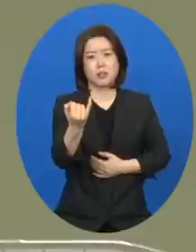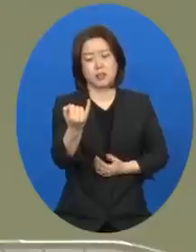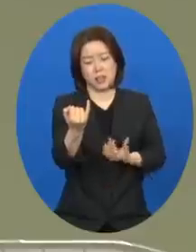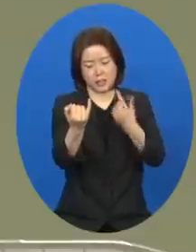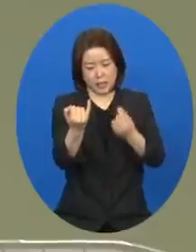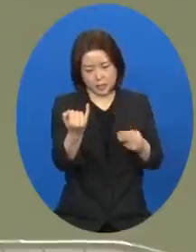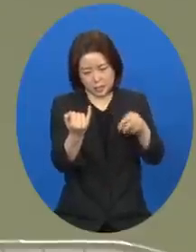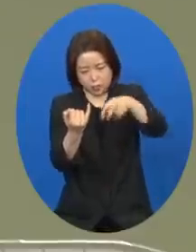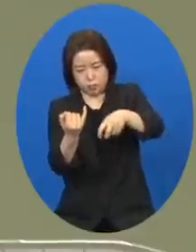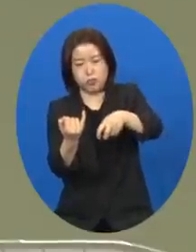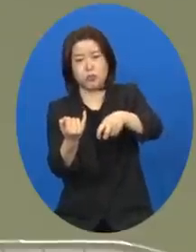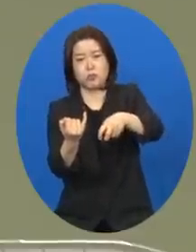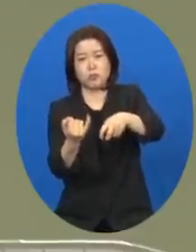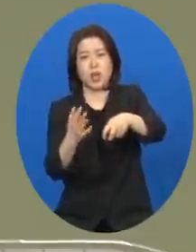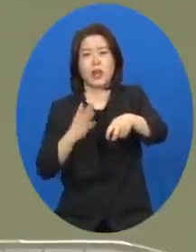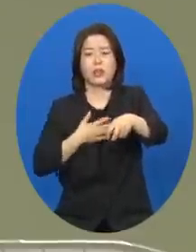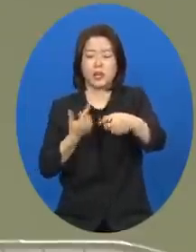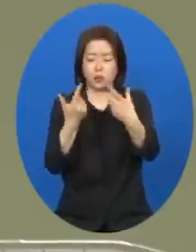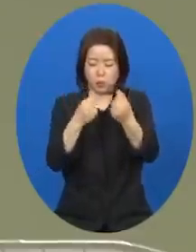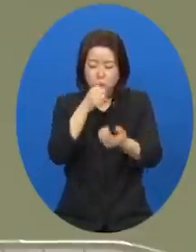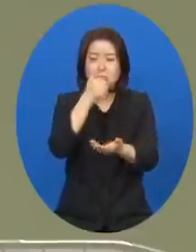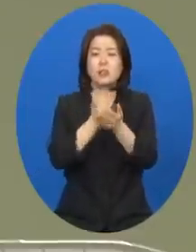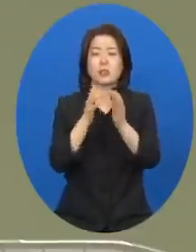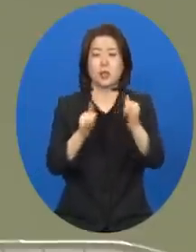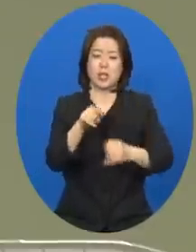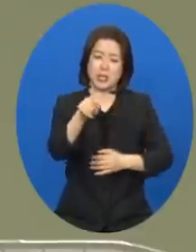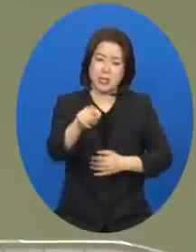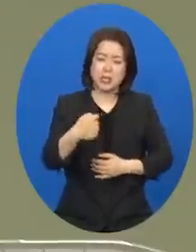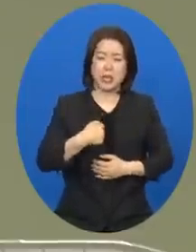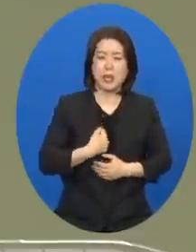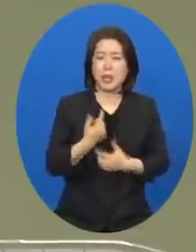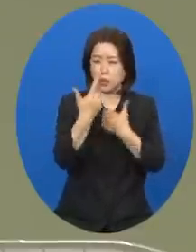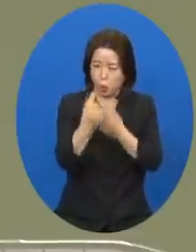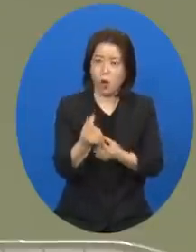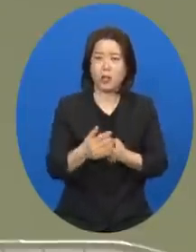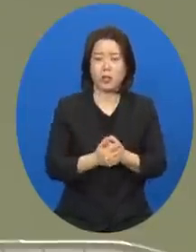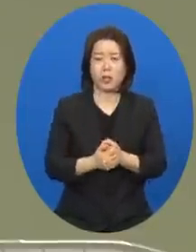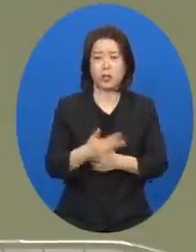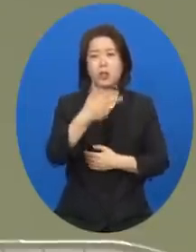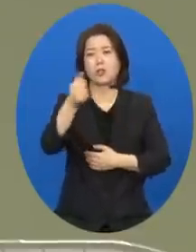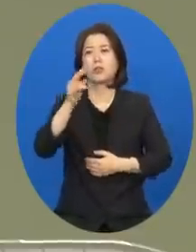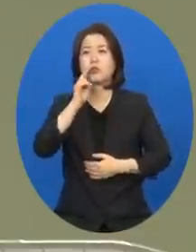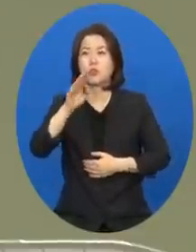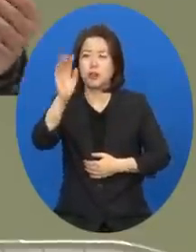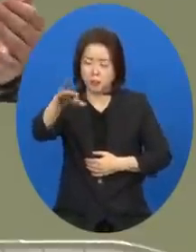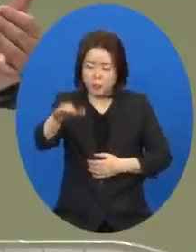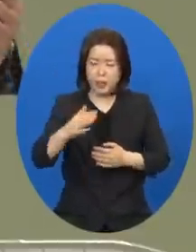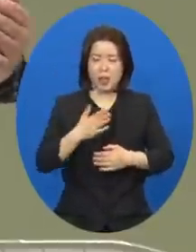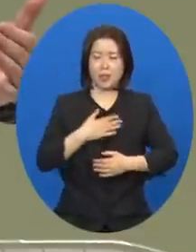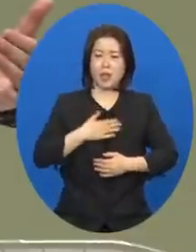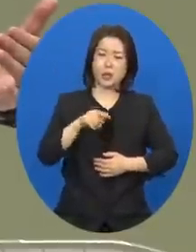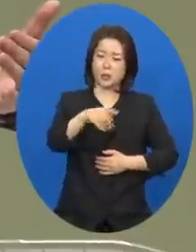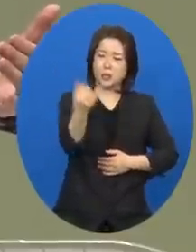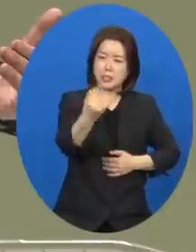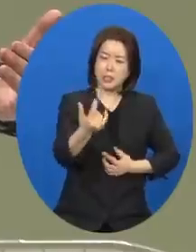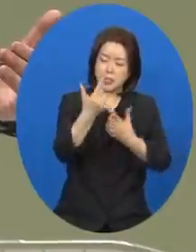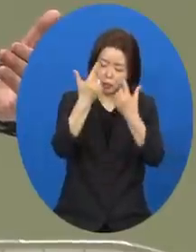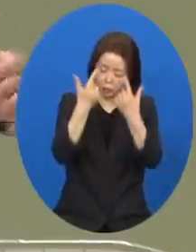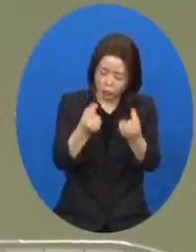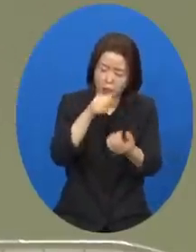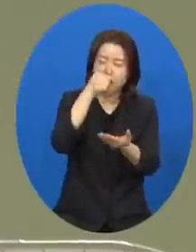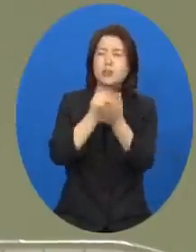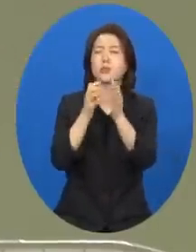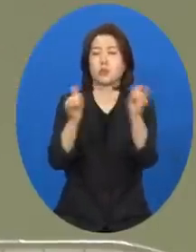꿇어야죠. 나도 죄인인데 이 여자나 나나 똑같은데 주여 주여 나도 이 여자랑 똑같은